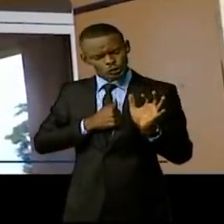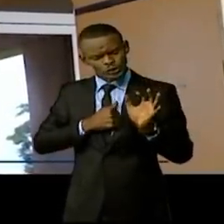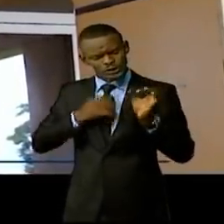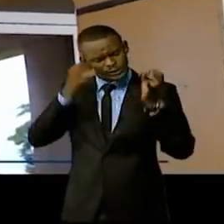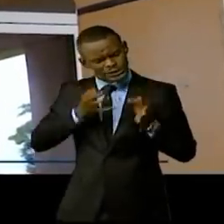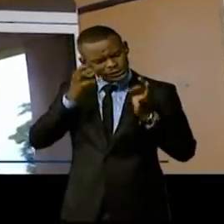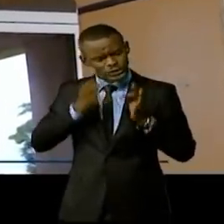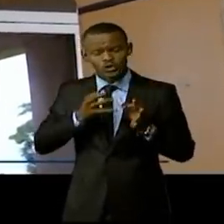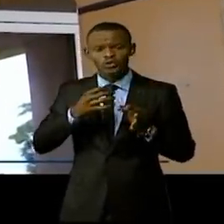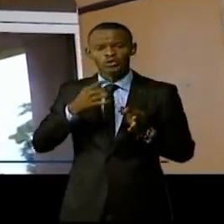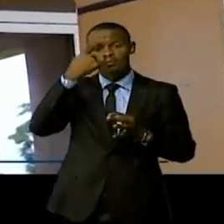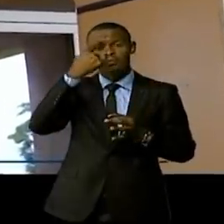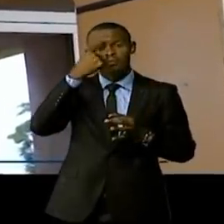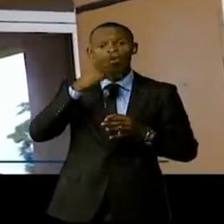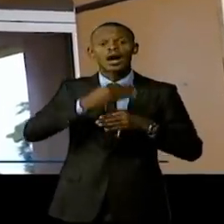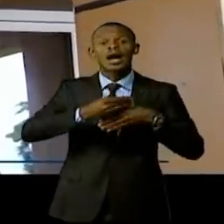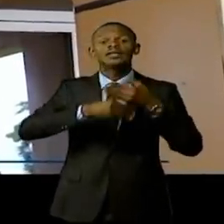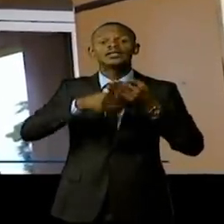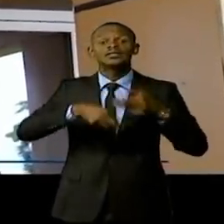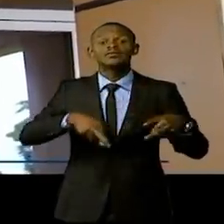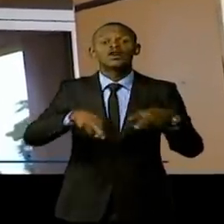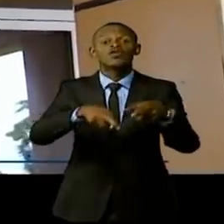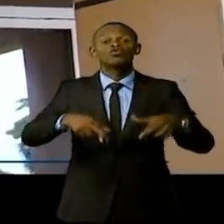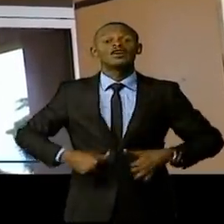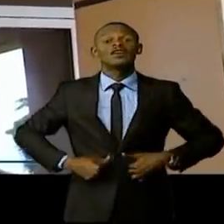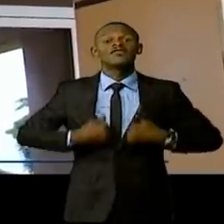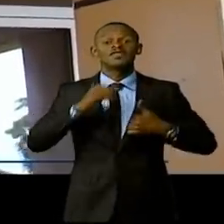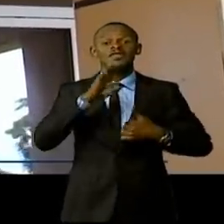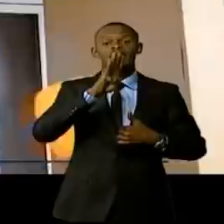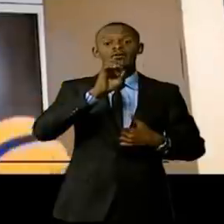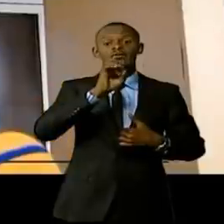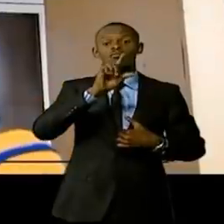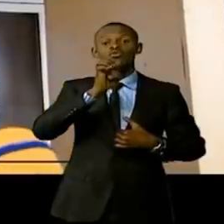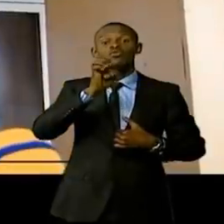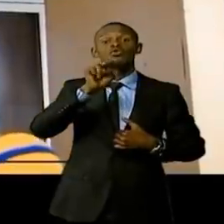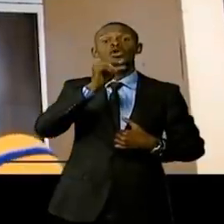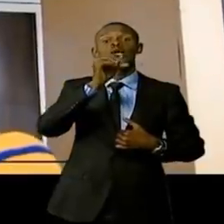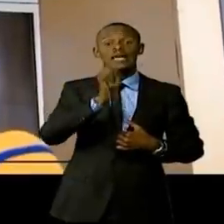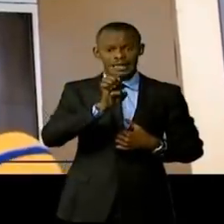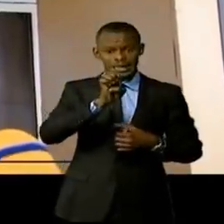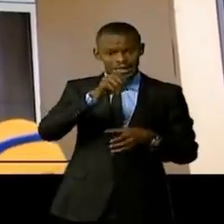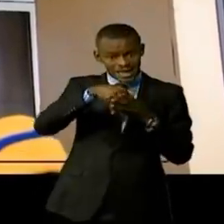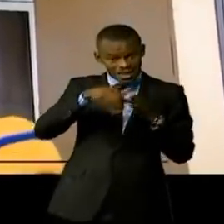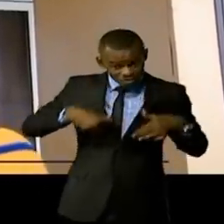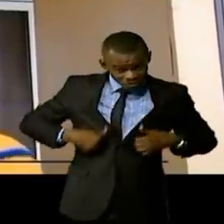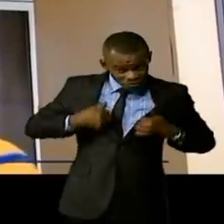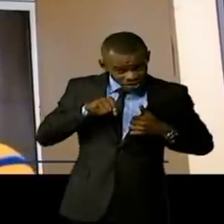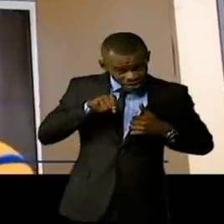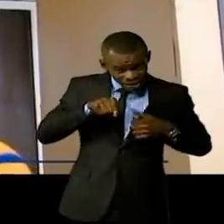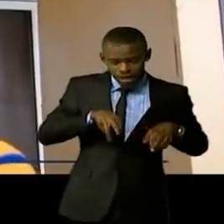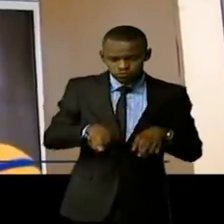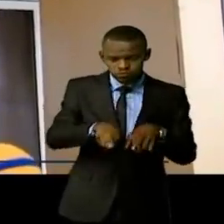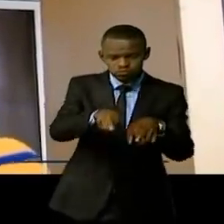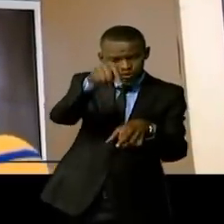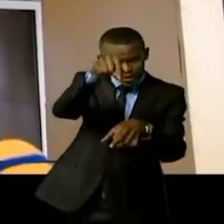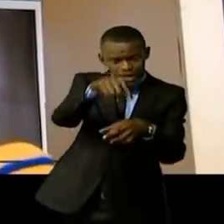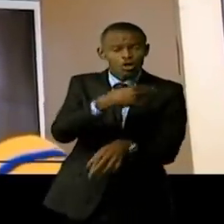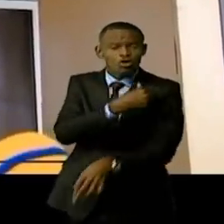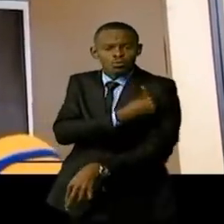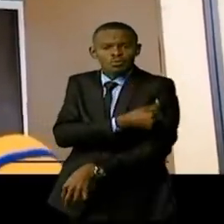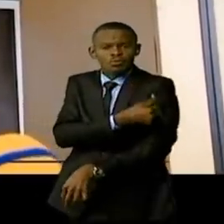et qui donne accès à un hôpital, l'hôpital Roi Baudouin. J'ai été vraiment très surpris par sa